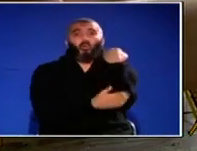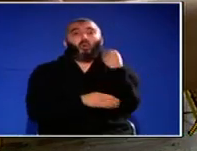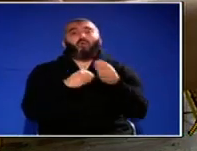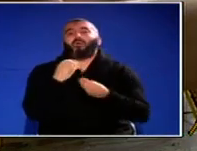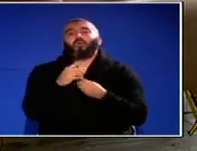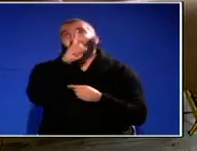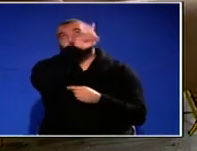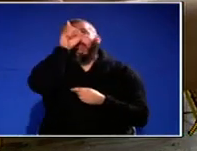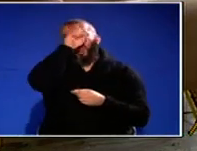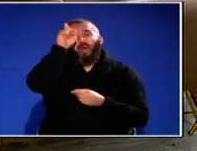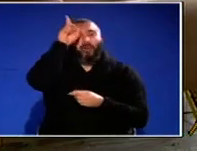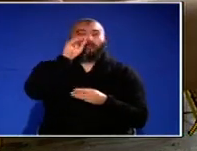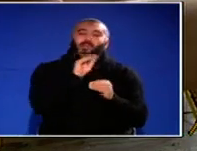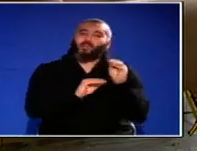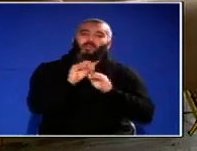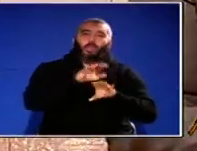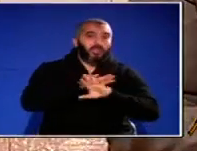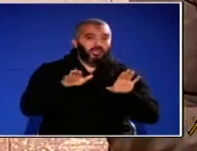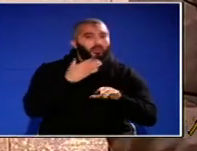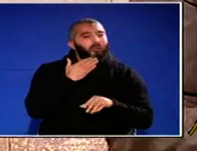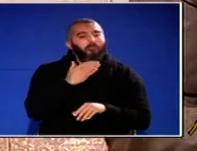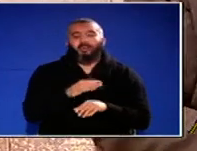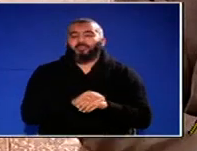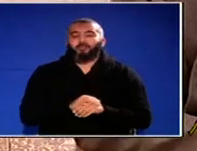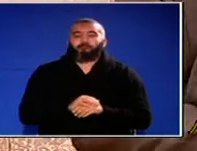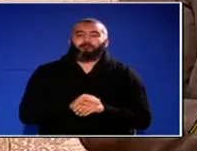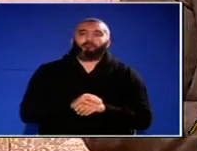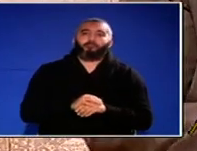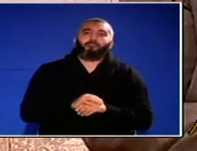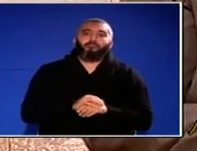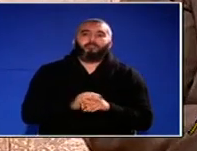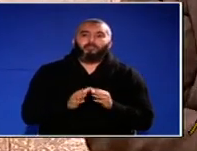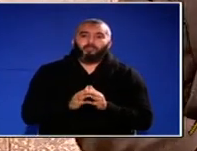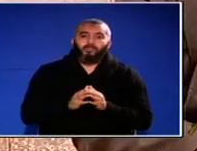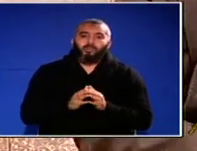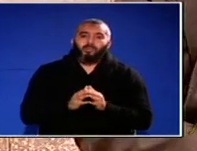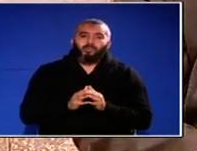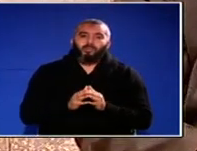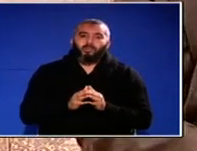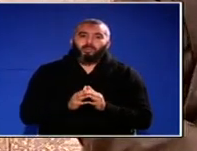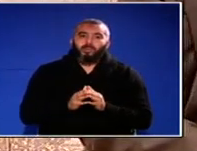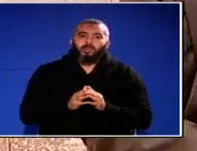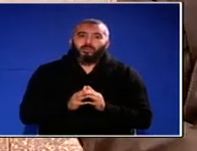امين يا رب يعاونكم. مرحبا سي موسى مرحبا الله يبارك فيك وهنيك ان شاء الله.